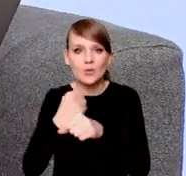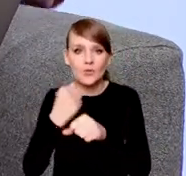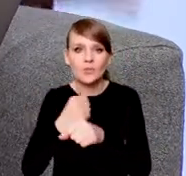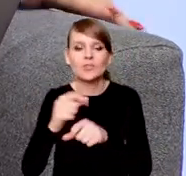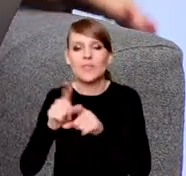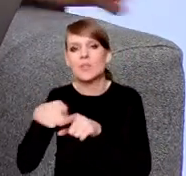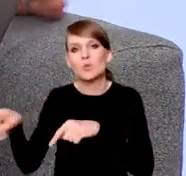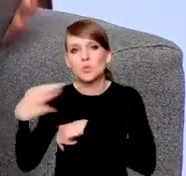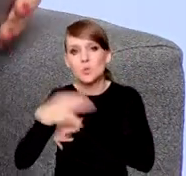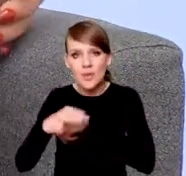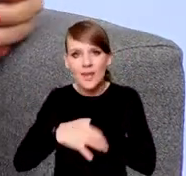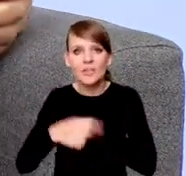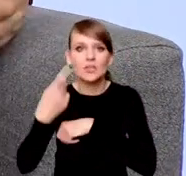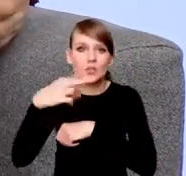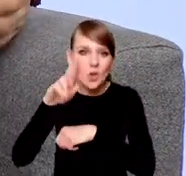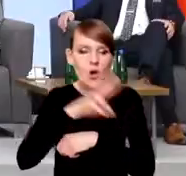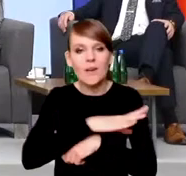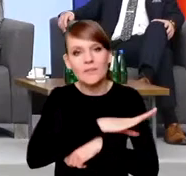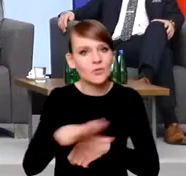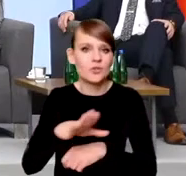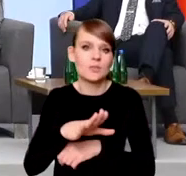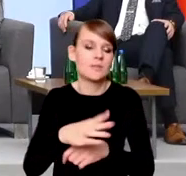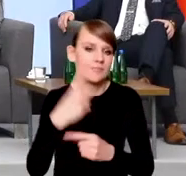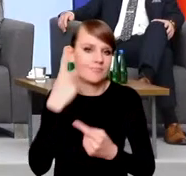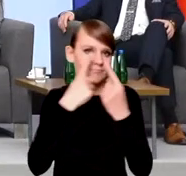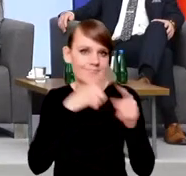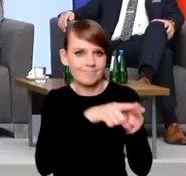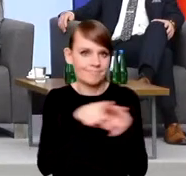studentami i doktorantami tej uczelni.